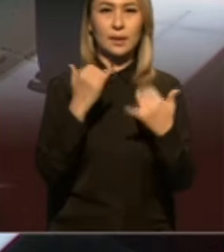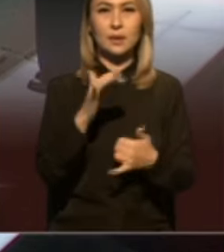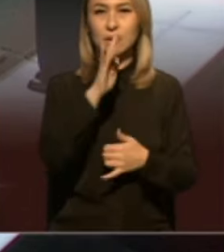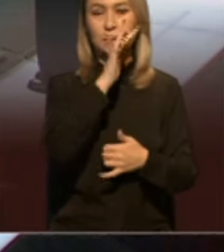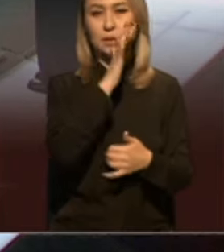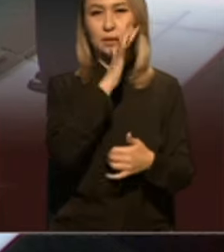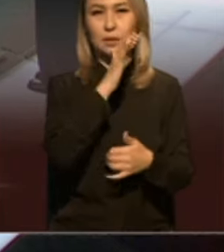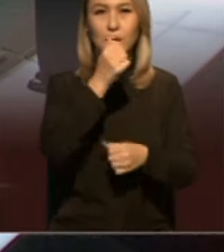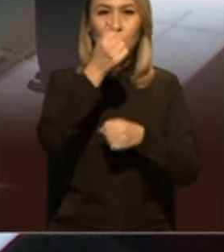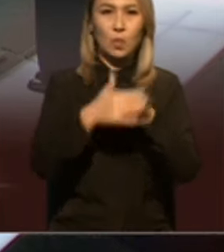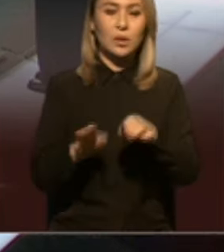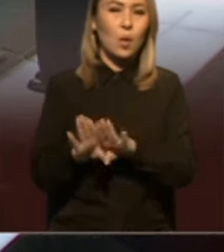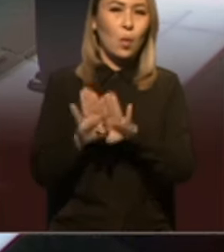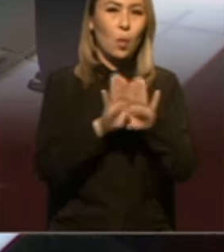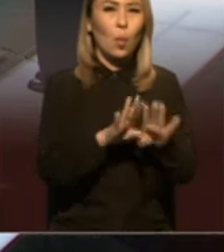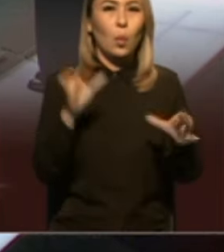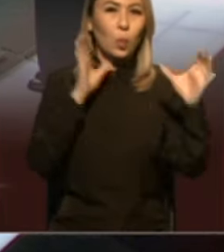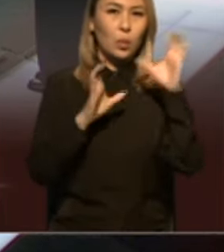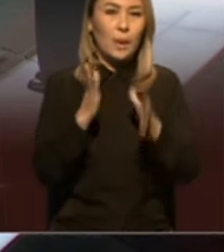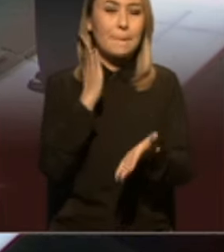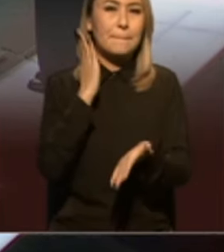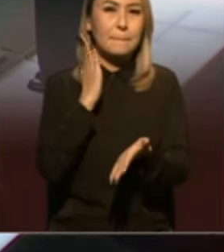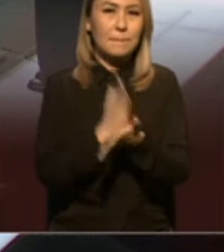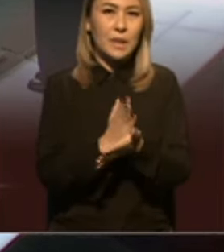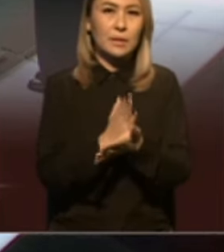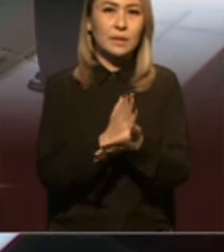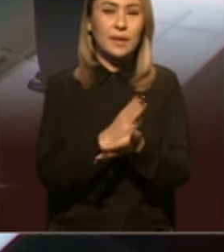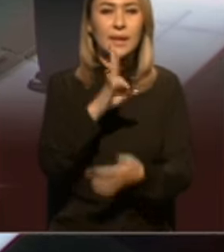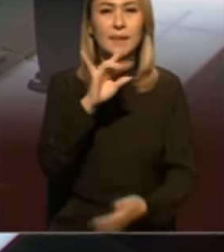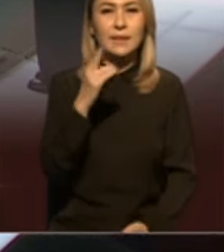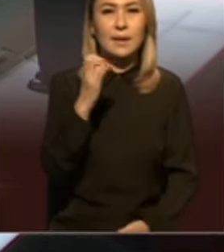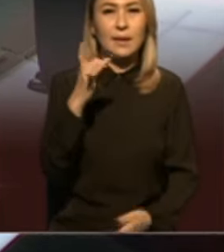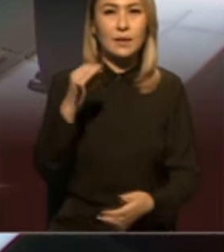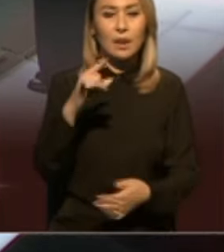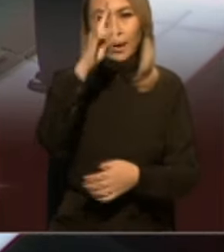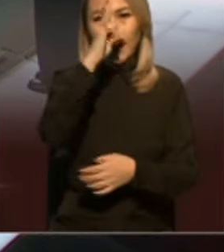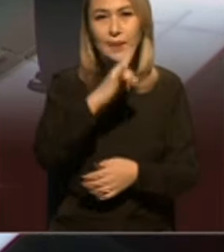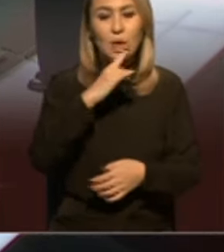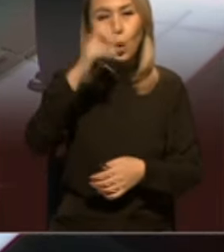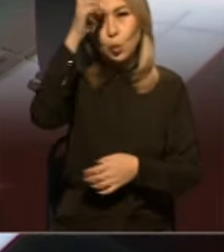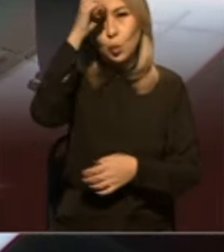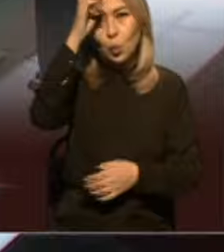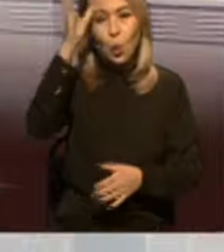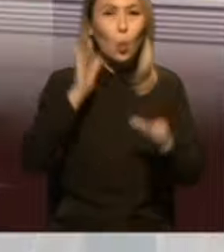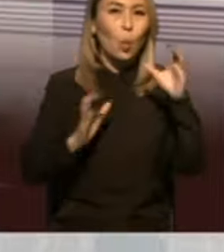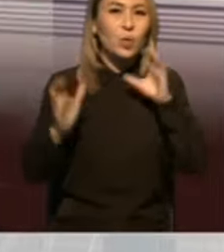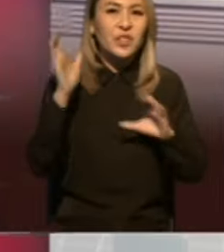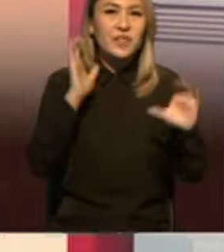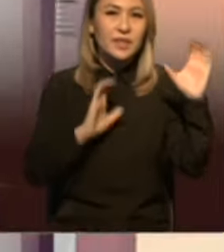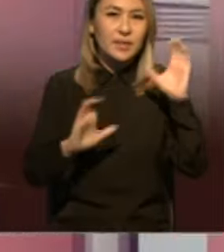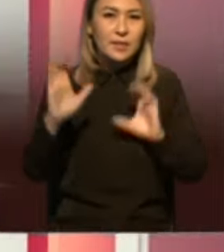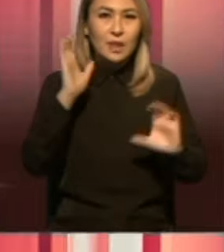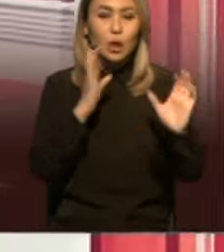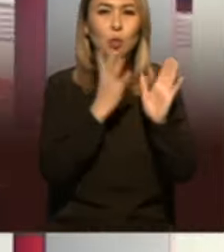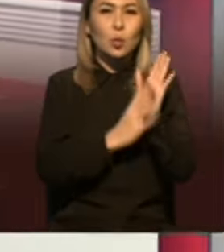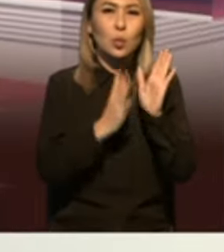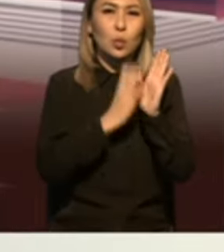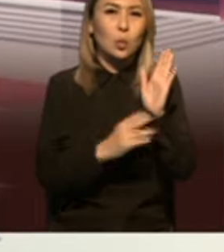мысалы ортақ университетіміз бар, Есеви университеті, ол қазақ түрік университеті, ол 90-шы